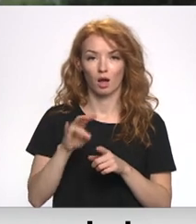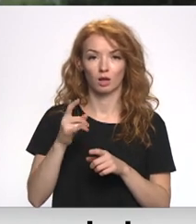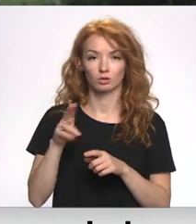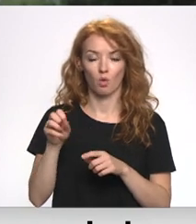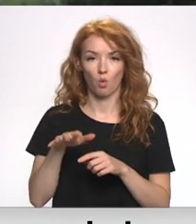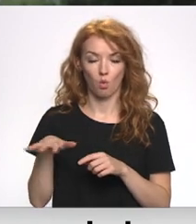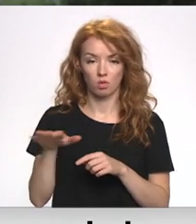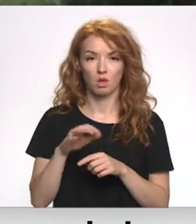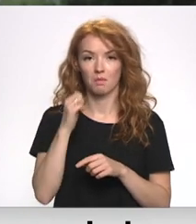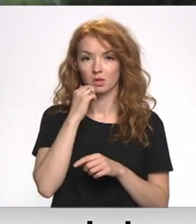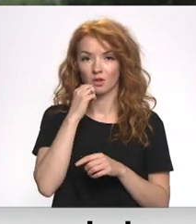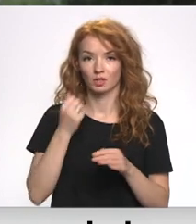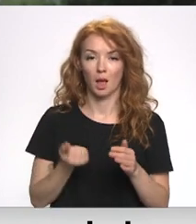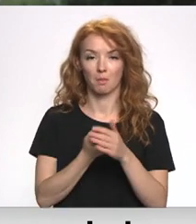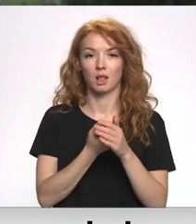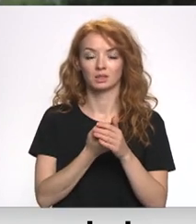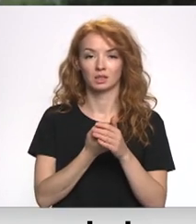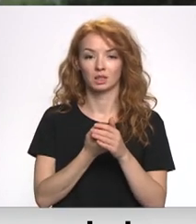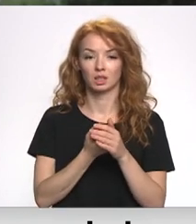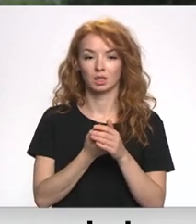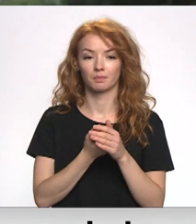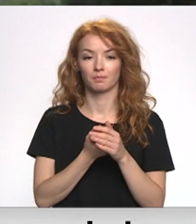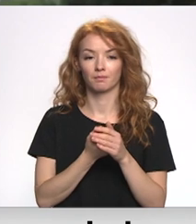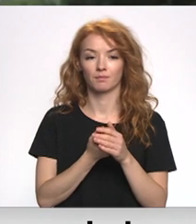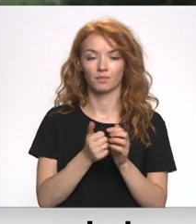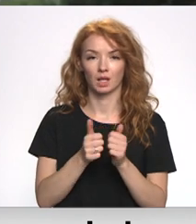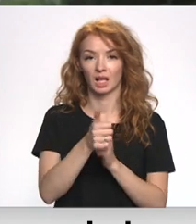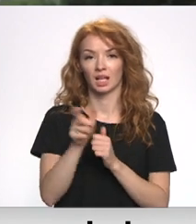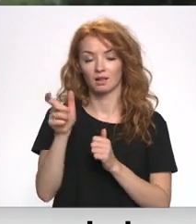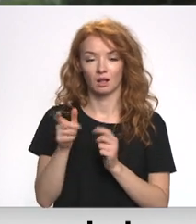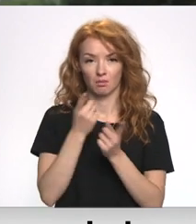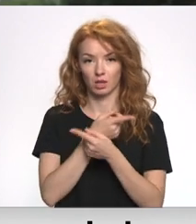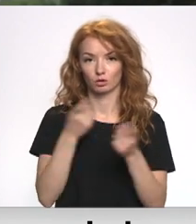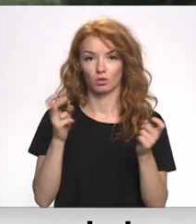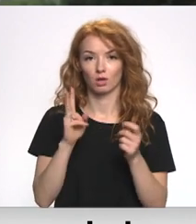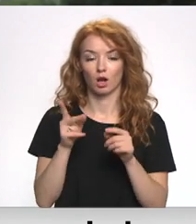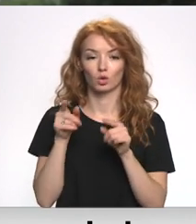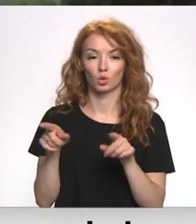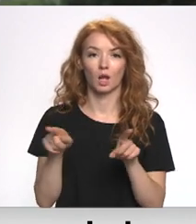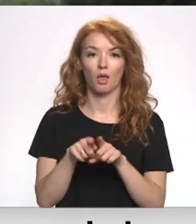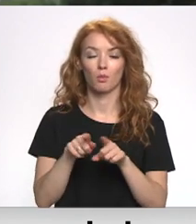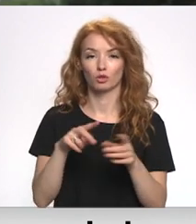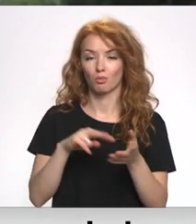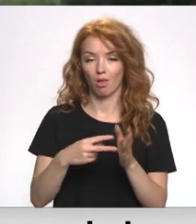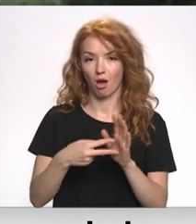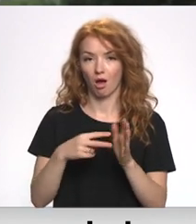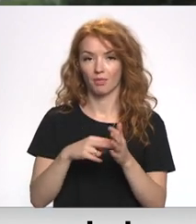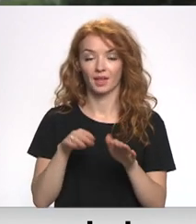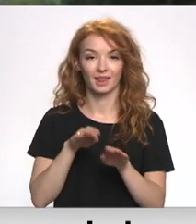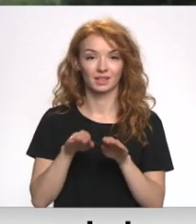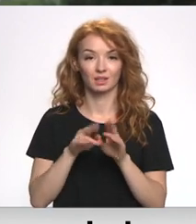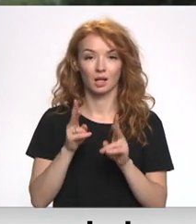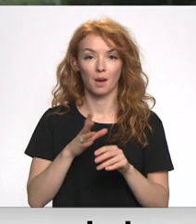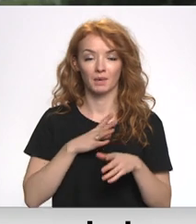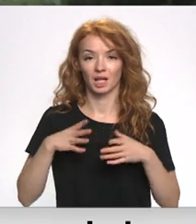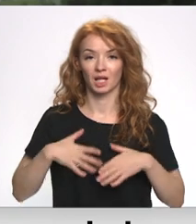apgabalos Maskavas atbalstītie līderi paziņojuši, ka tur ir tādi paši plāni. Līdzīgi, kā tas bija